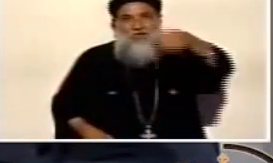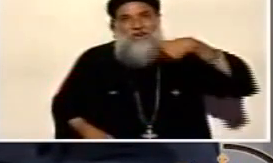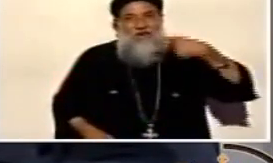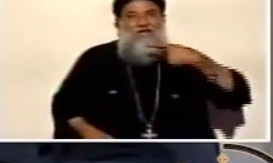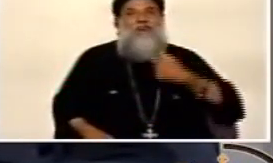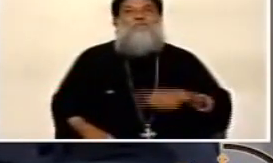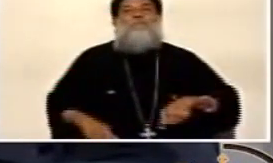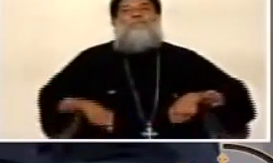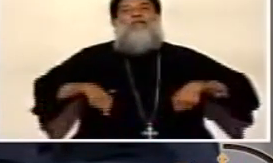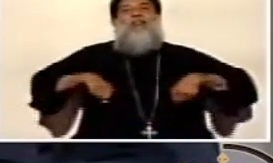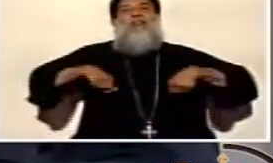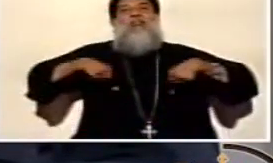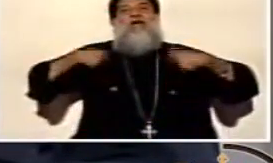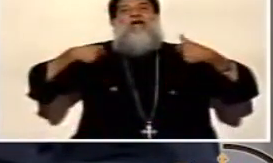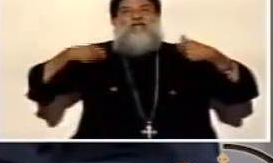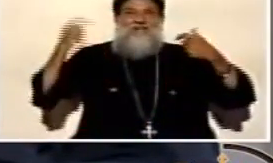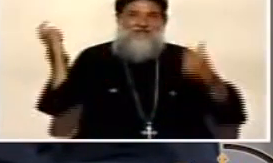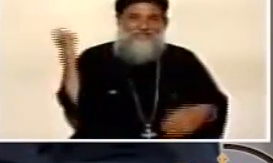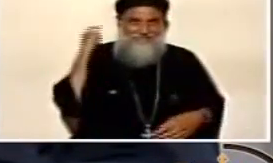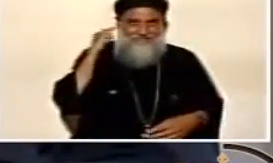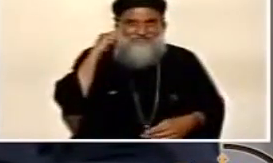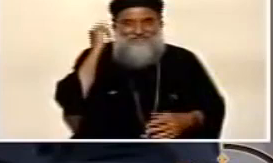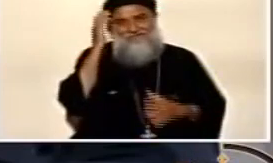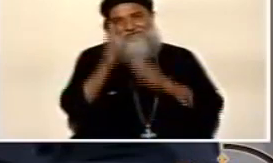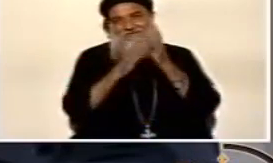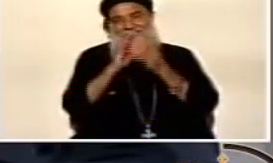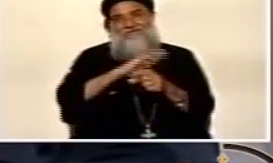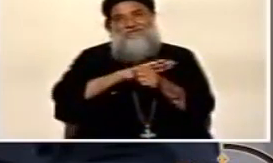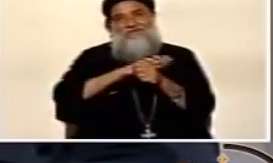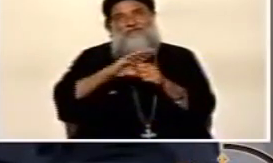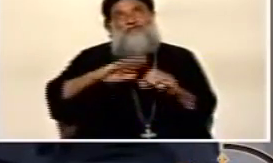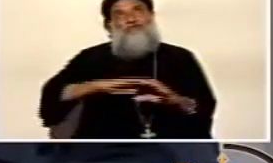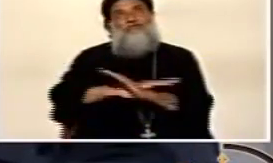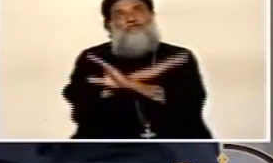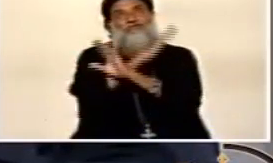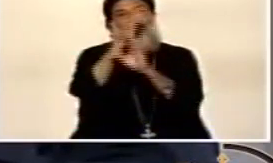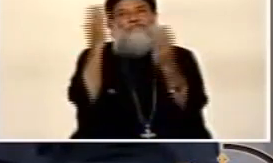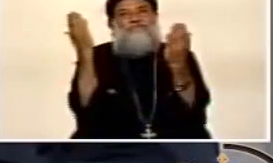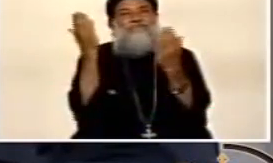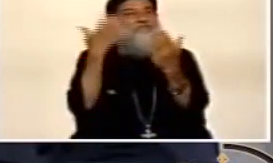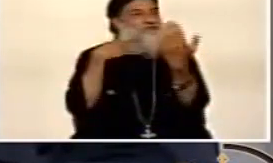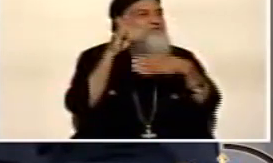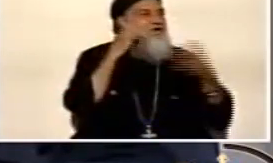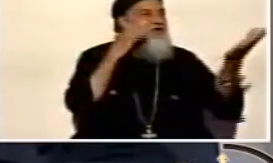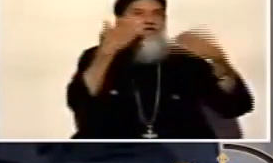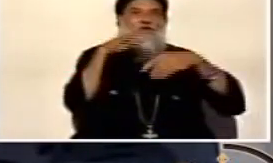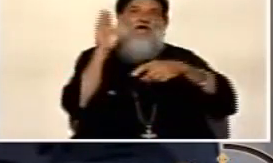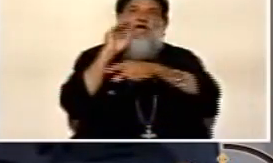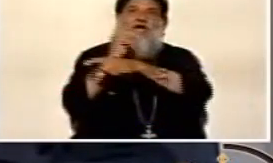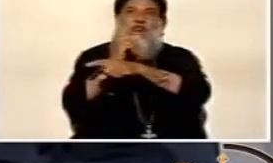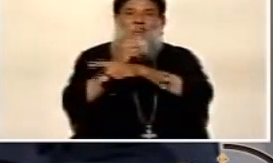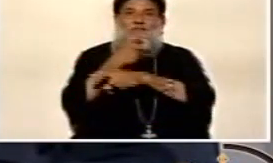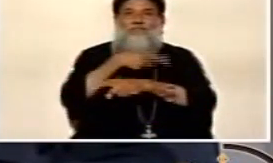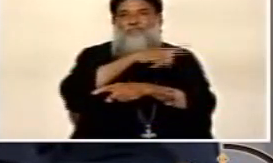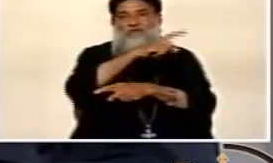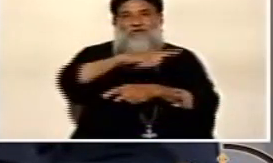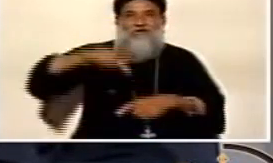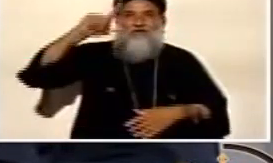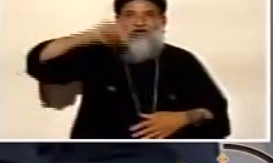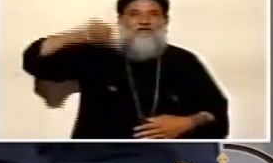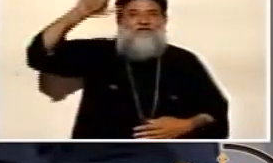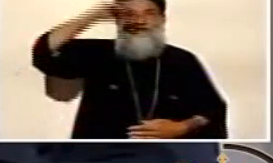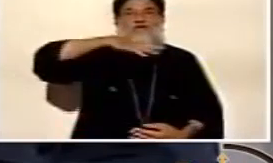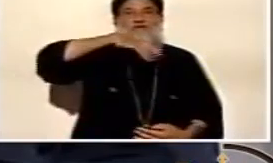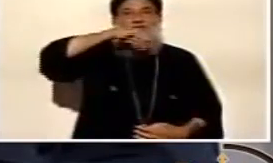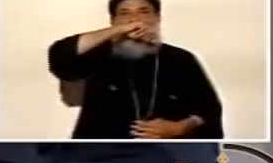الحياة. فلما سمعوا دخلوا الهيكل نحو الصبح وجعلوا يعلمون، ثم جاء رئيس الكهنة